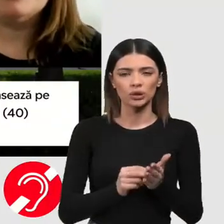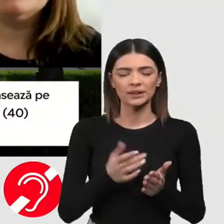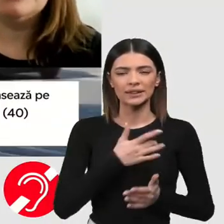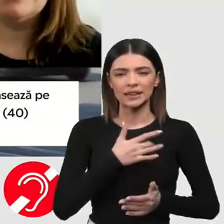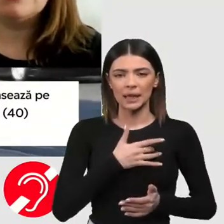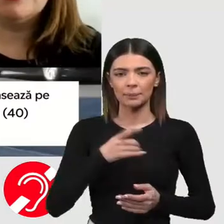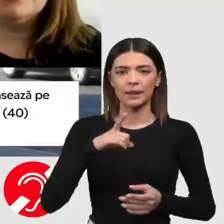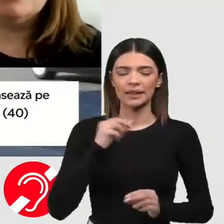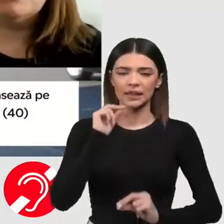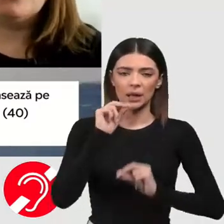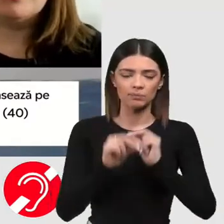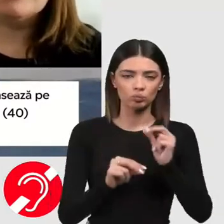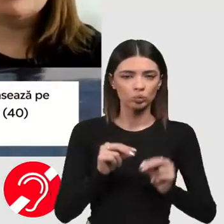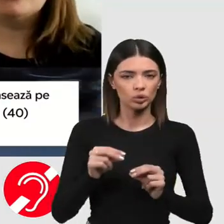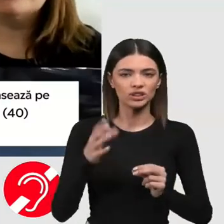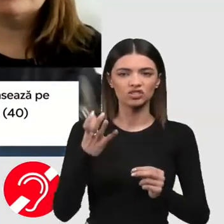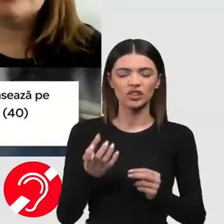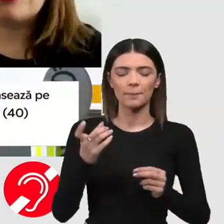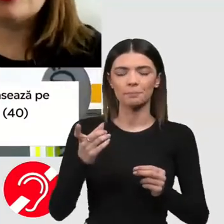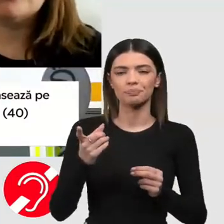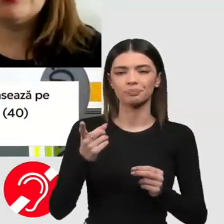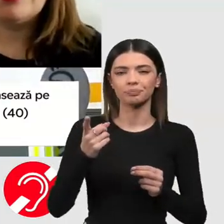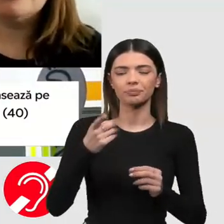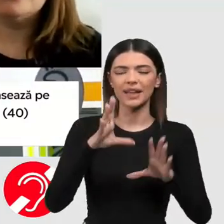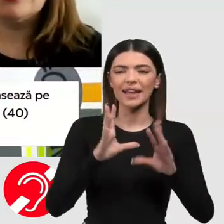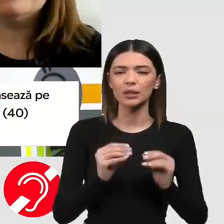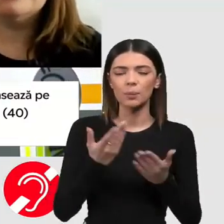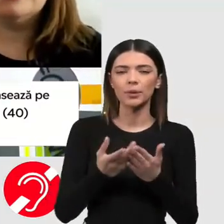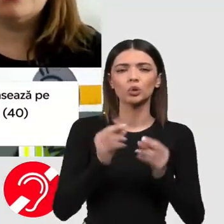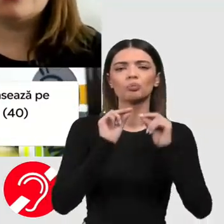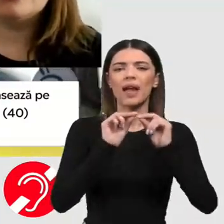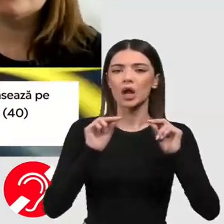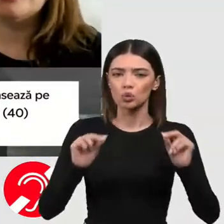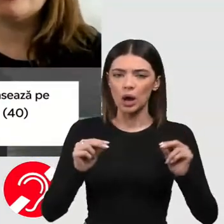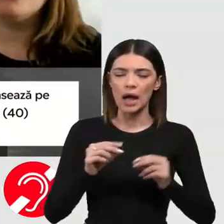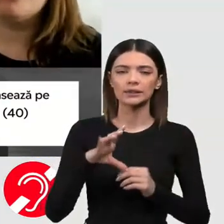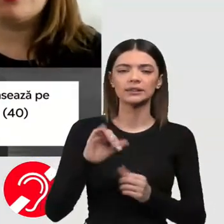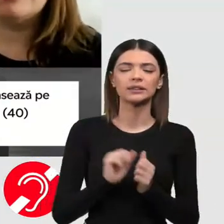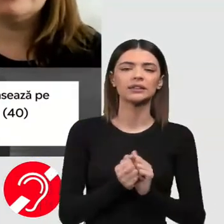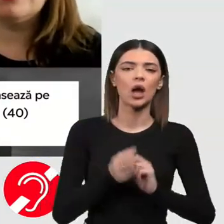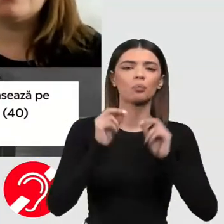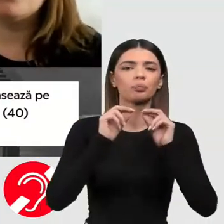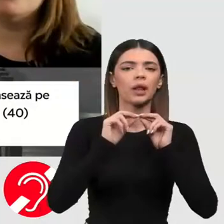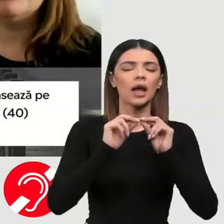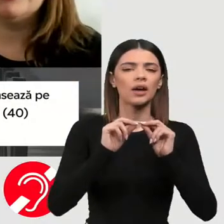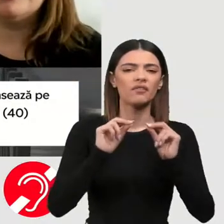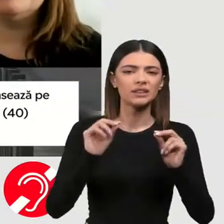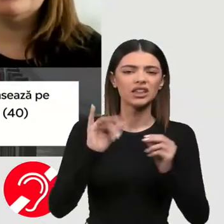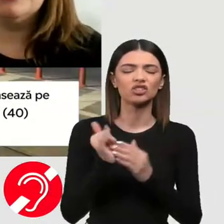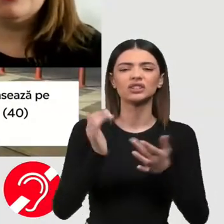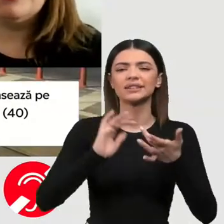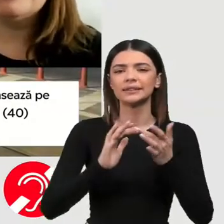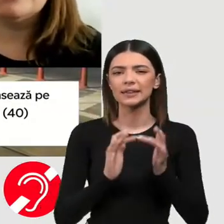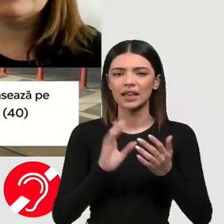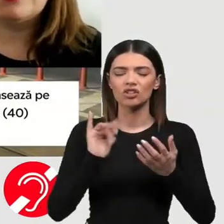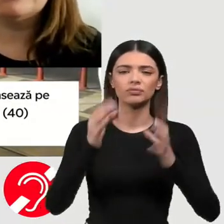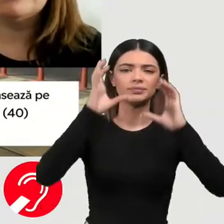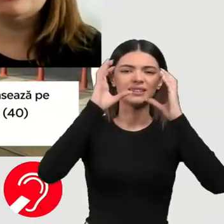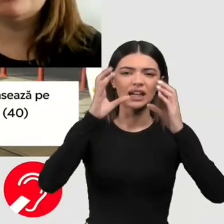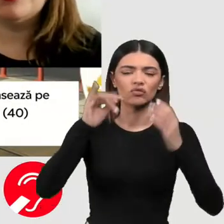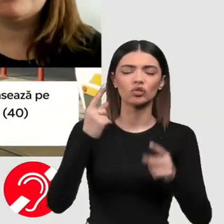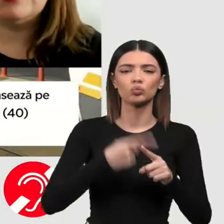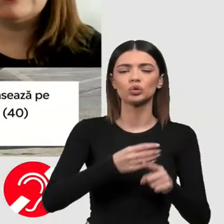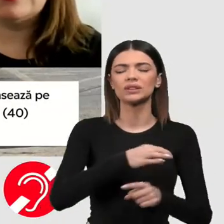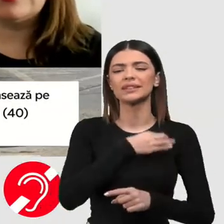incluși parametrii care corespund accesului la educație, accesul la informații, la comunicații, la